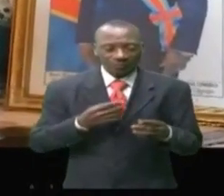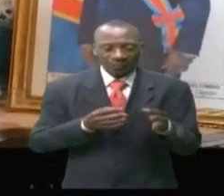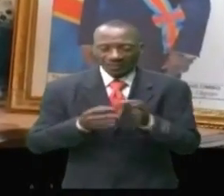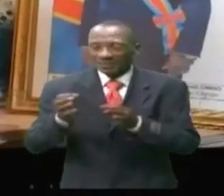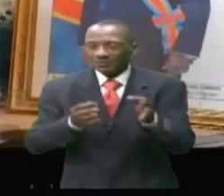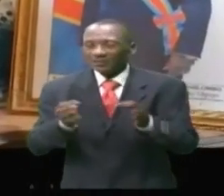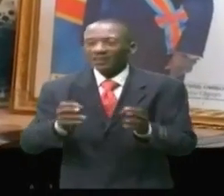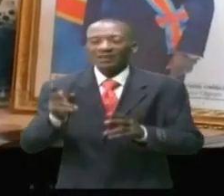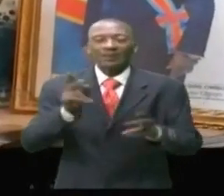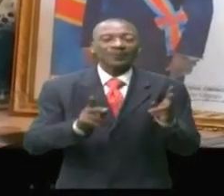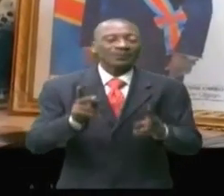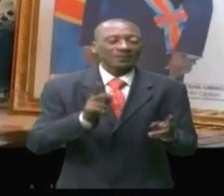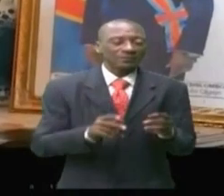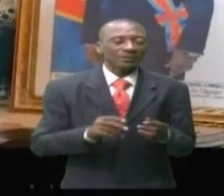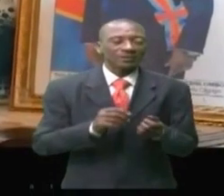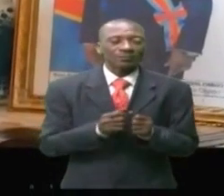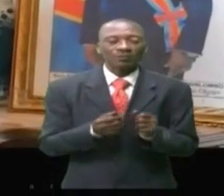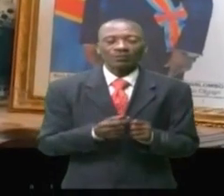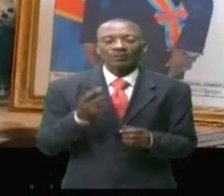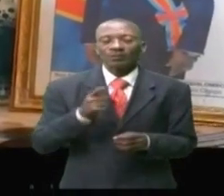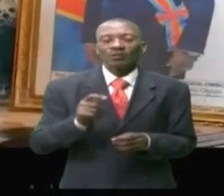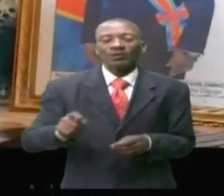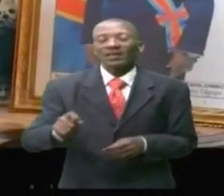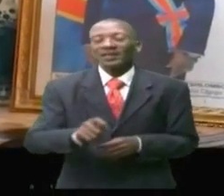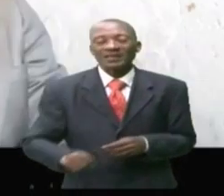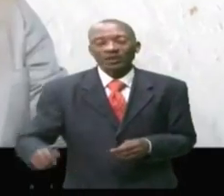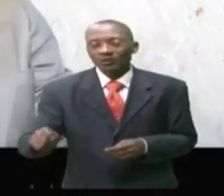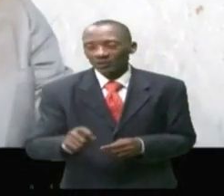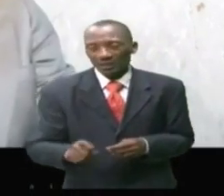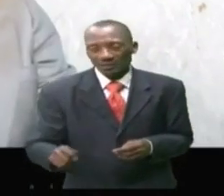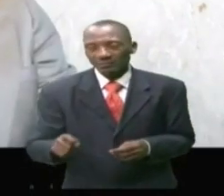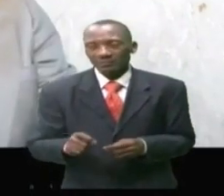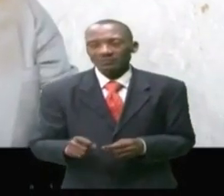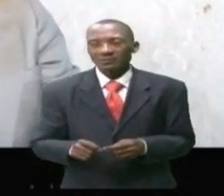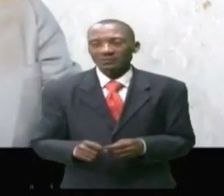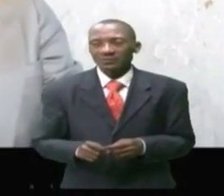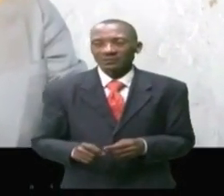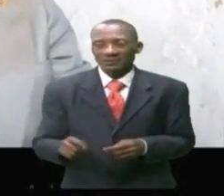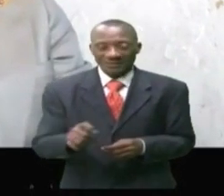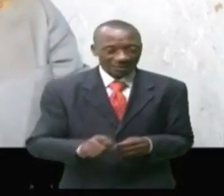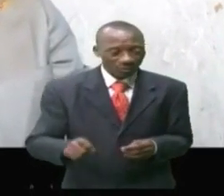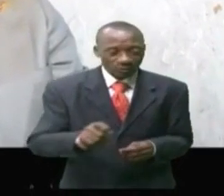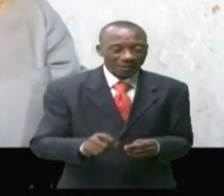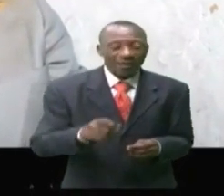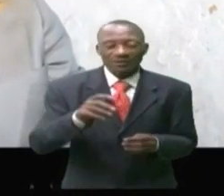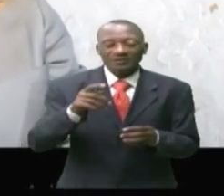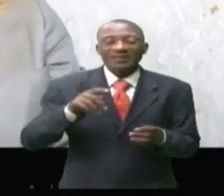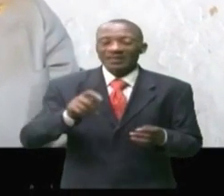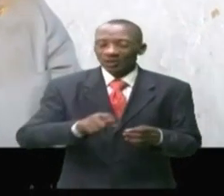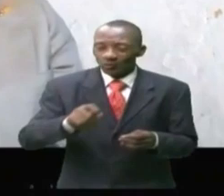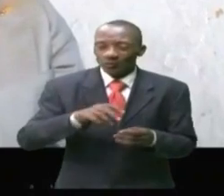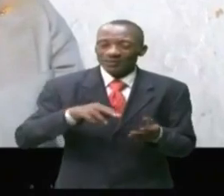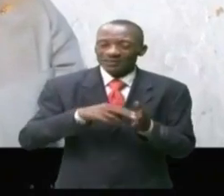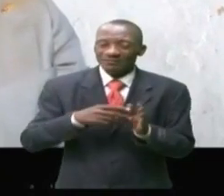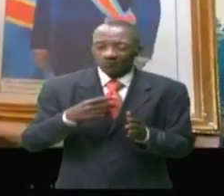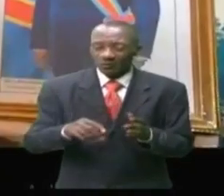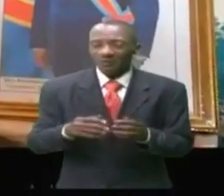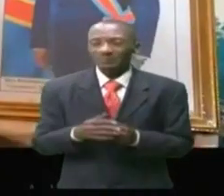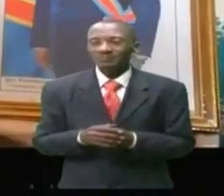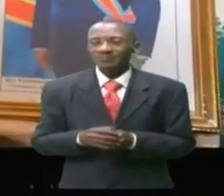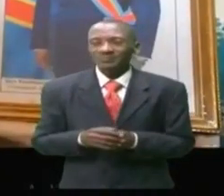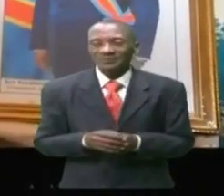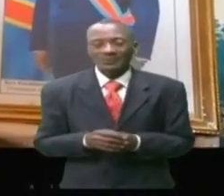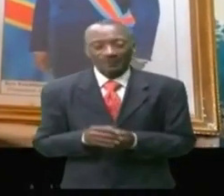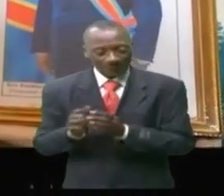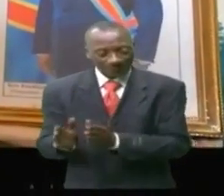au Kantanda en présence de M. l'administrateur des territoires de Mouchacha à l'intérim, avons